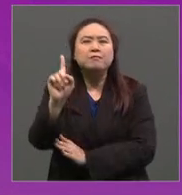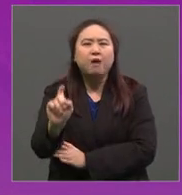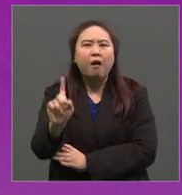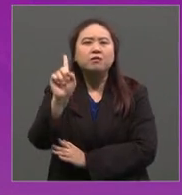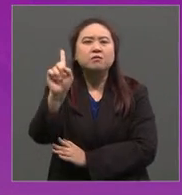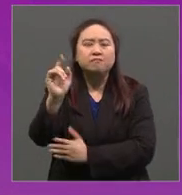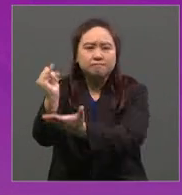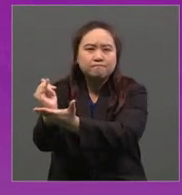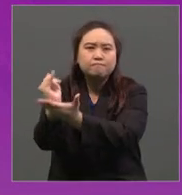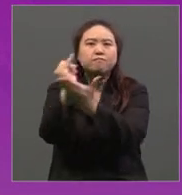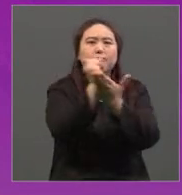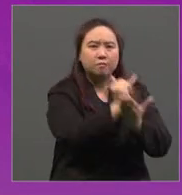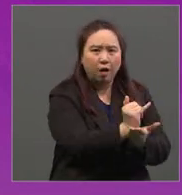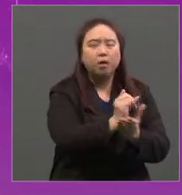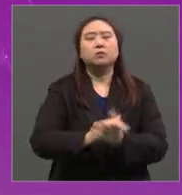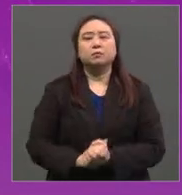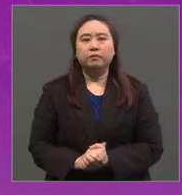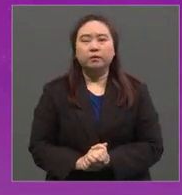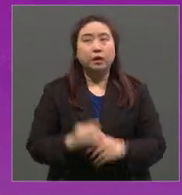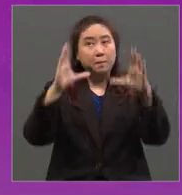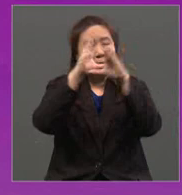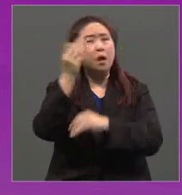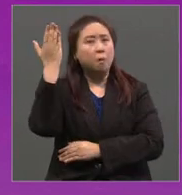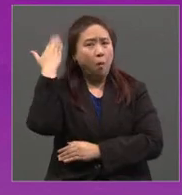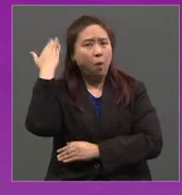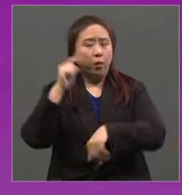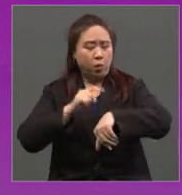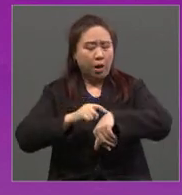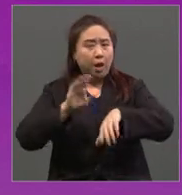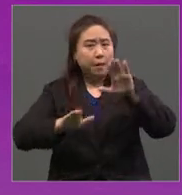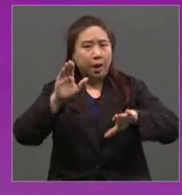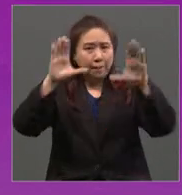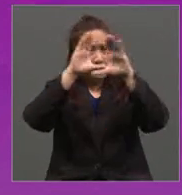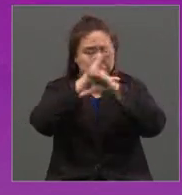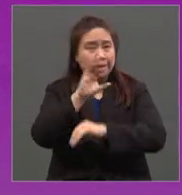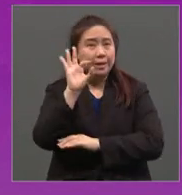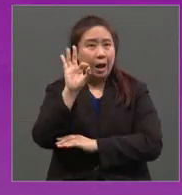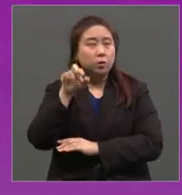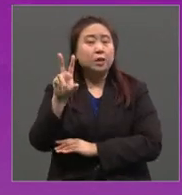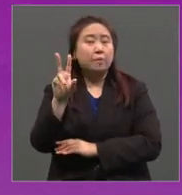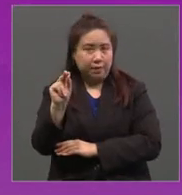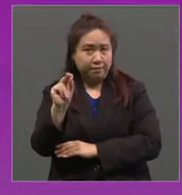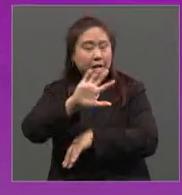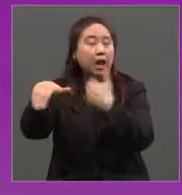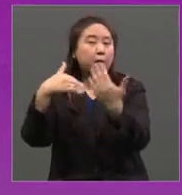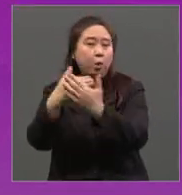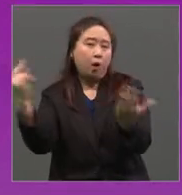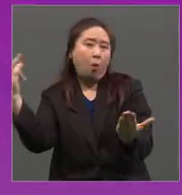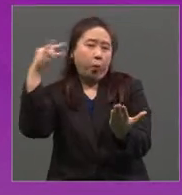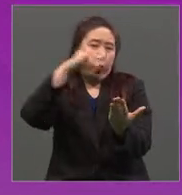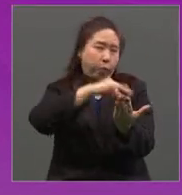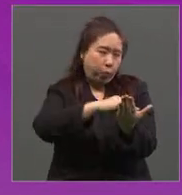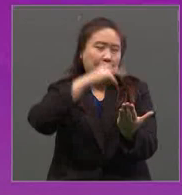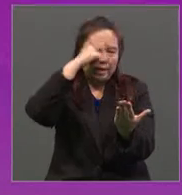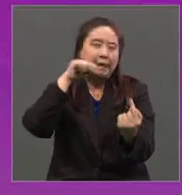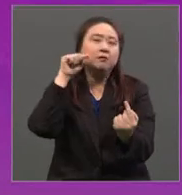วิตกลับมาด้วยนะครับซึ่งก็กลับมาเมื่อคืนที่ผ่านมาตอนเวลาประมาณ3ทุ่มครึ่งทั้งหมดก็เดินทางถึงประเทศไทยเรียบร้อยด้วยเครื่องบิน